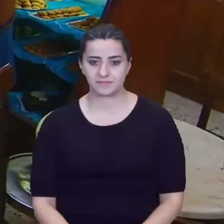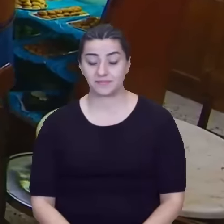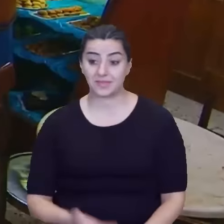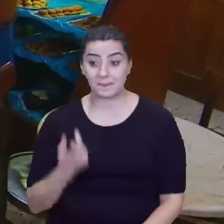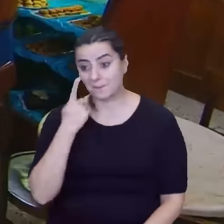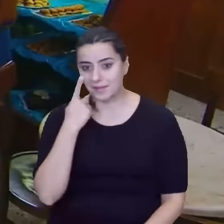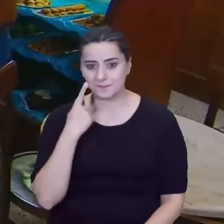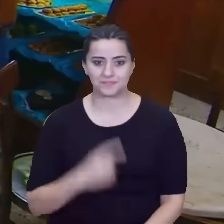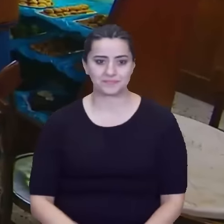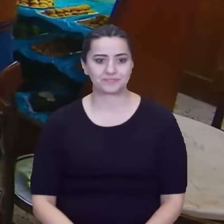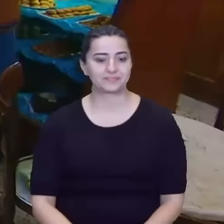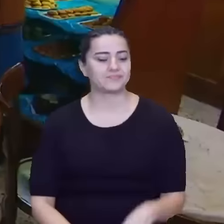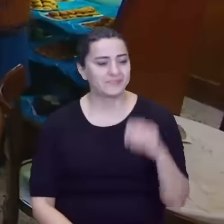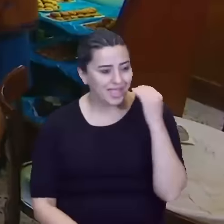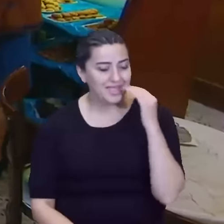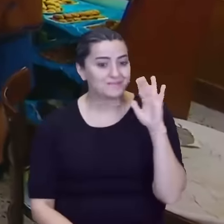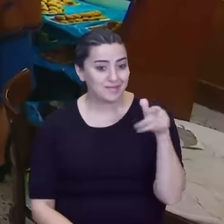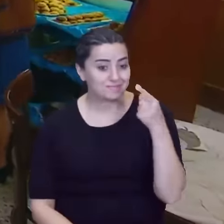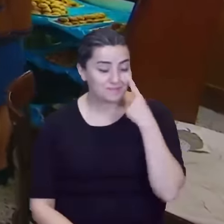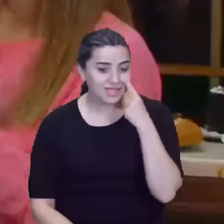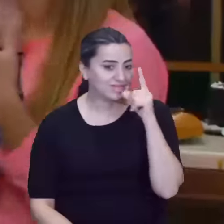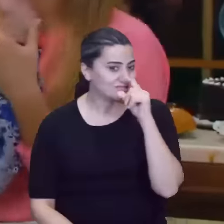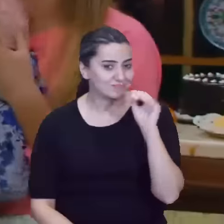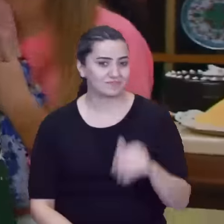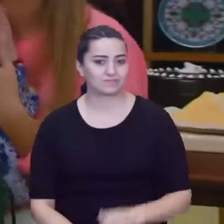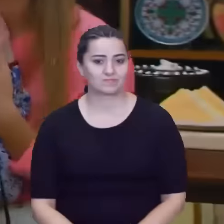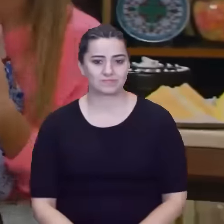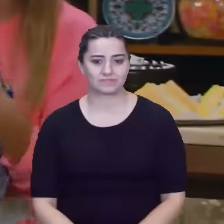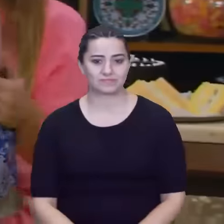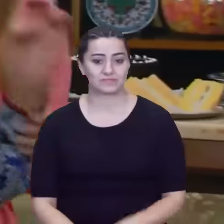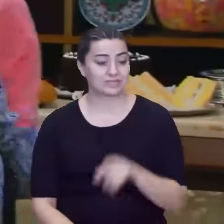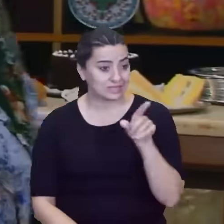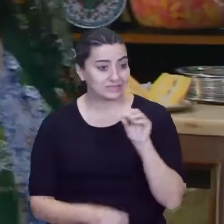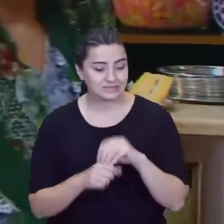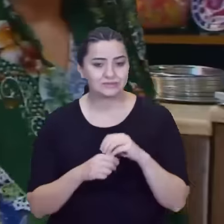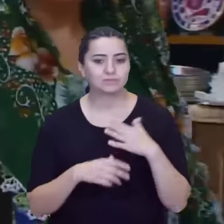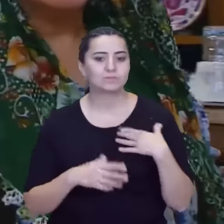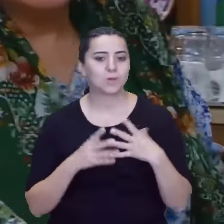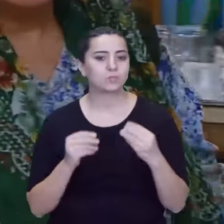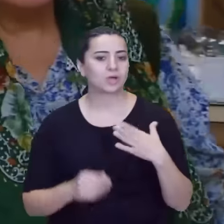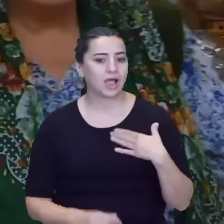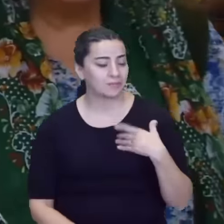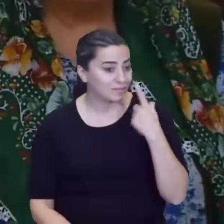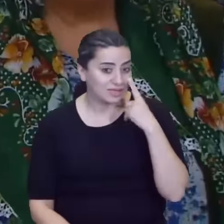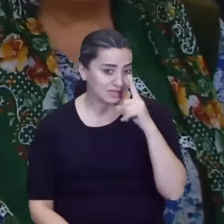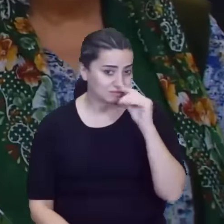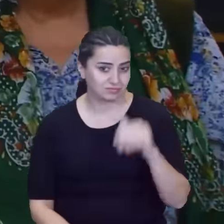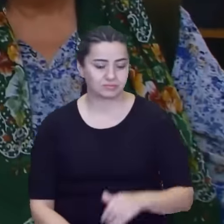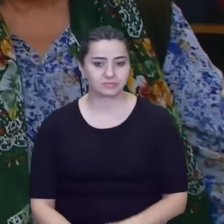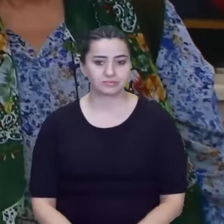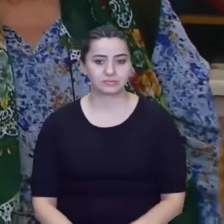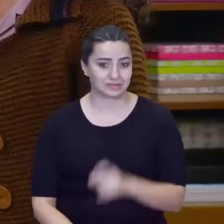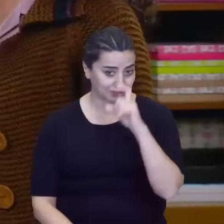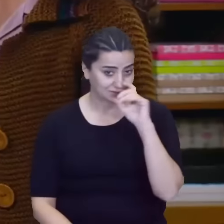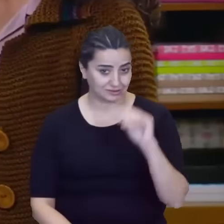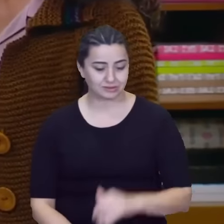Hadi bakalım. Gel gel ninem gel bak bak bak kim geldi. Senin için pamuk kalpli ninem bak bak kim geldi.